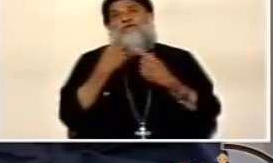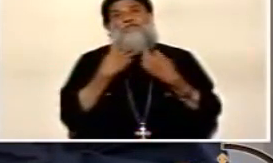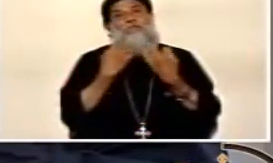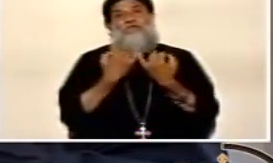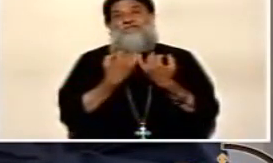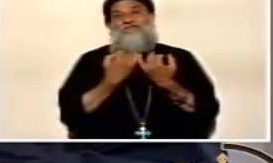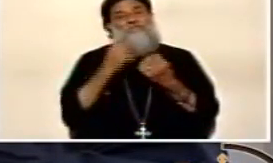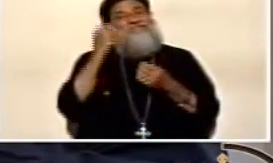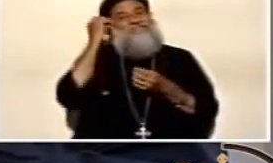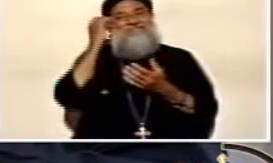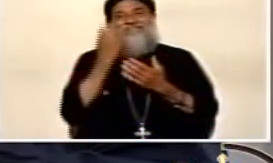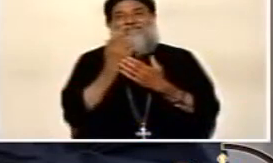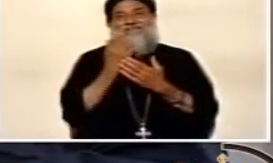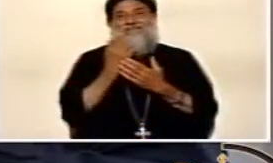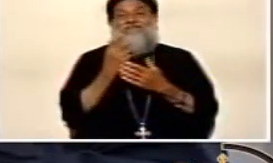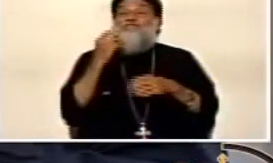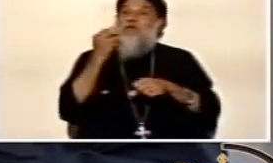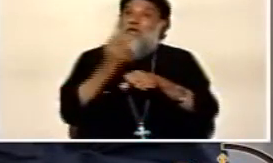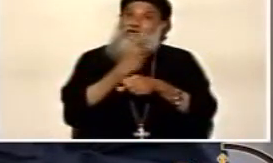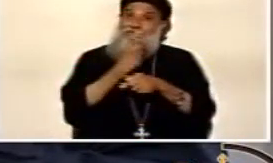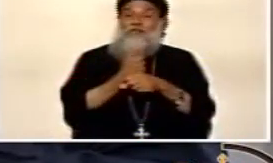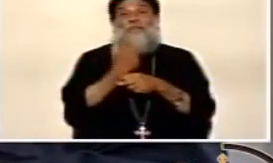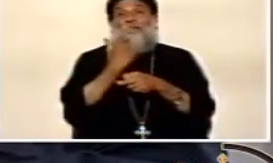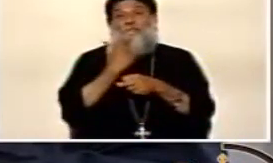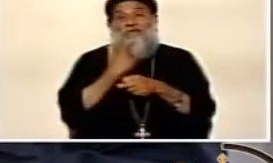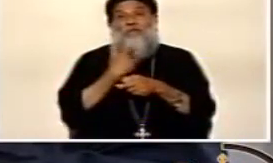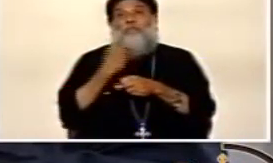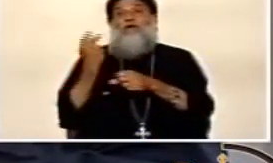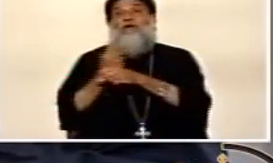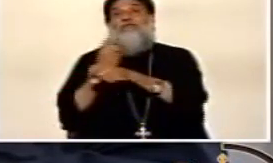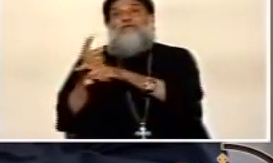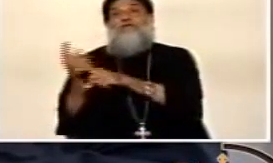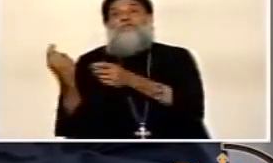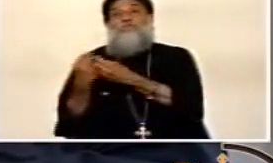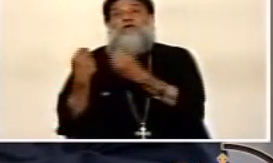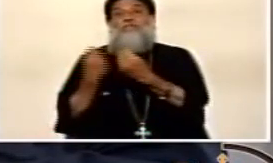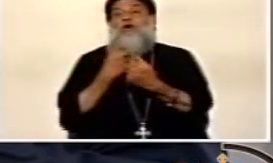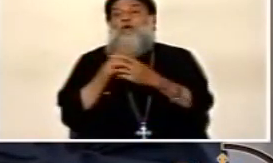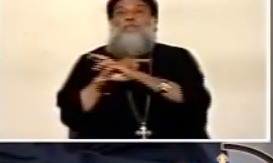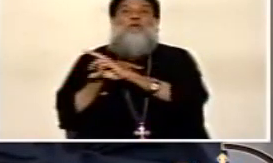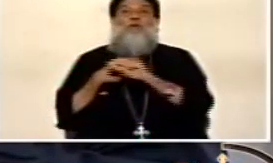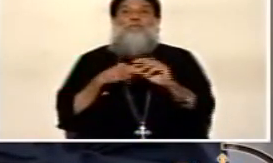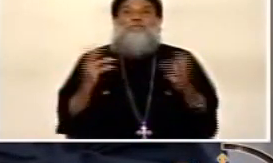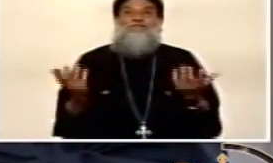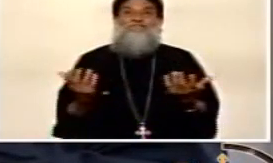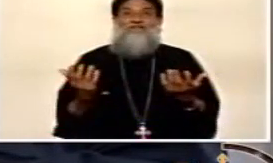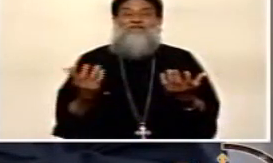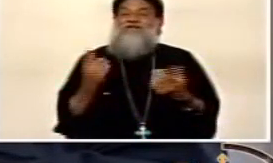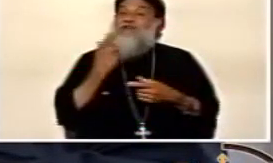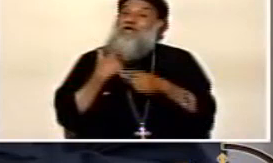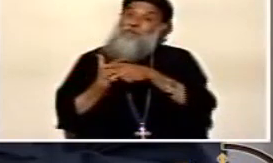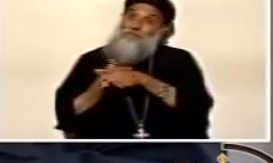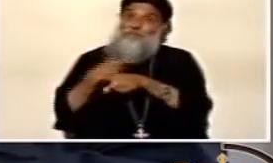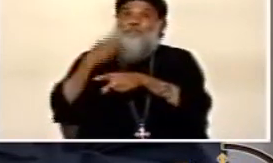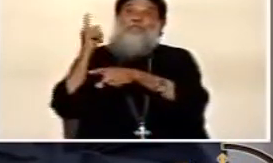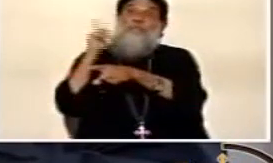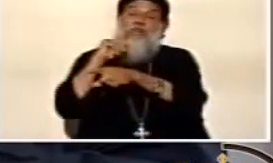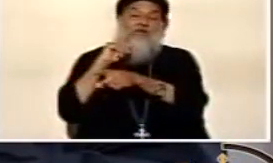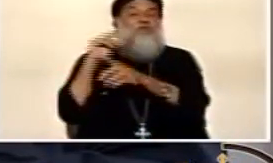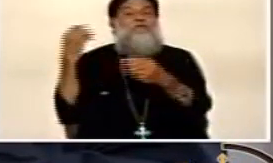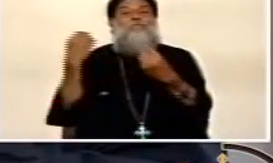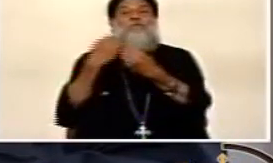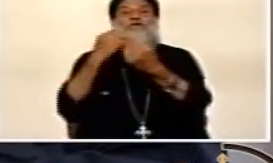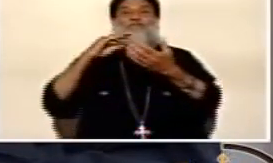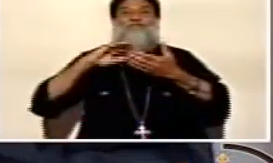لكم، فإن الخطاة أيضا يحبون الذين يحبونهم. وإذا أحسنتم إلى الذين